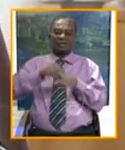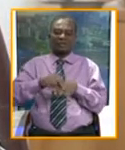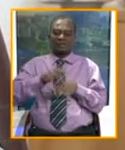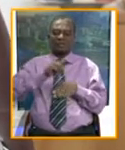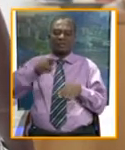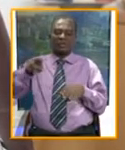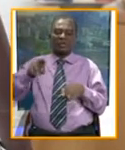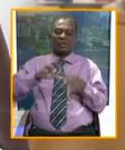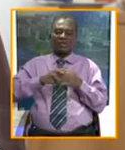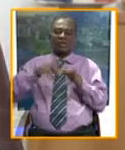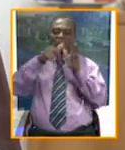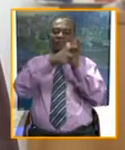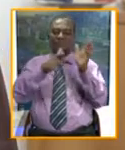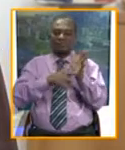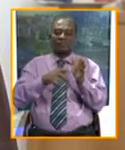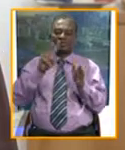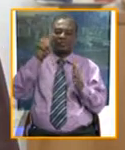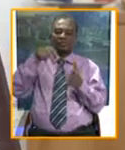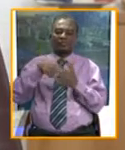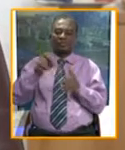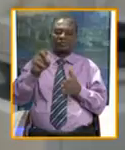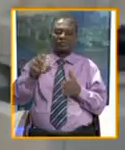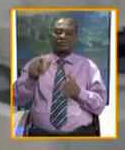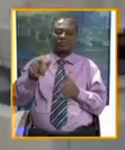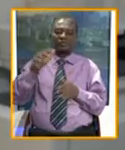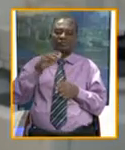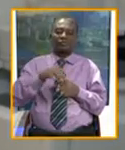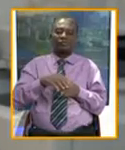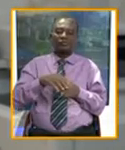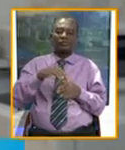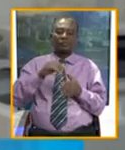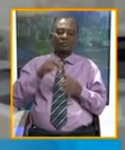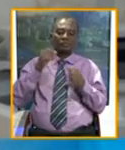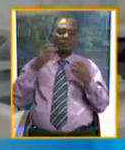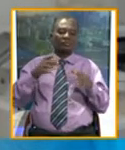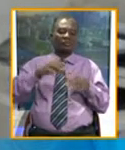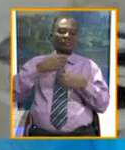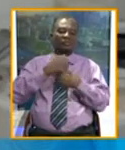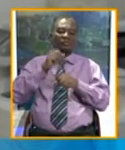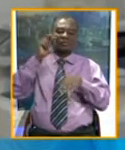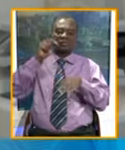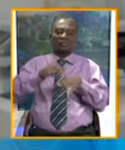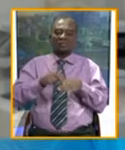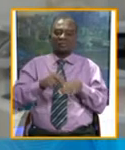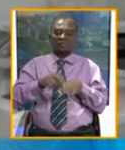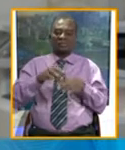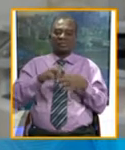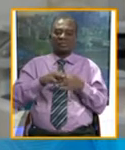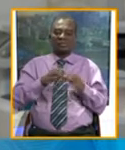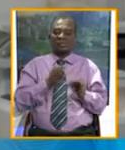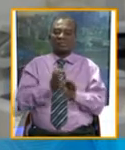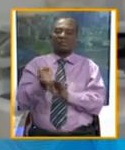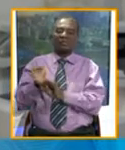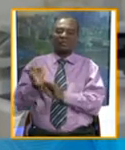de la loi de 2013 sur les collectivités. Je prends le cas de la création de notre fêtier, la RDCI, à